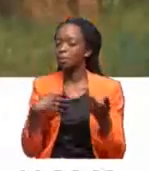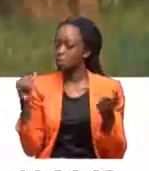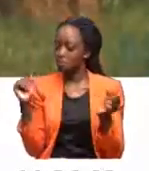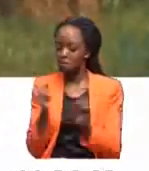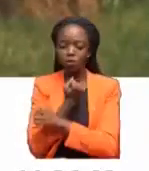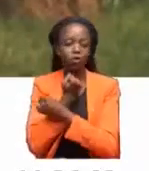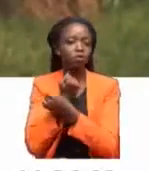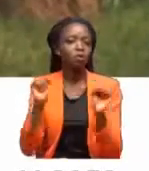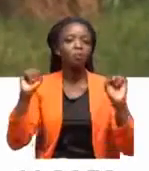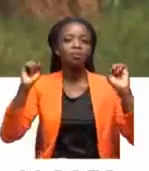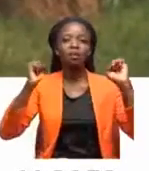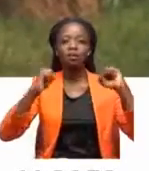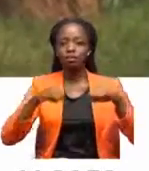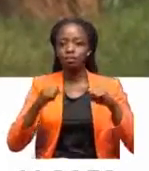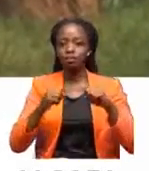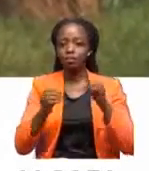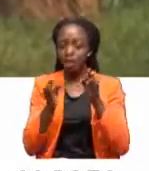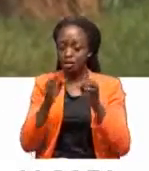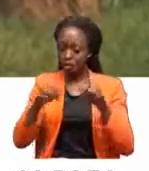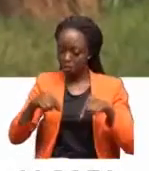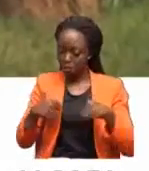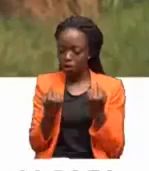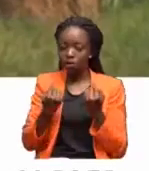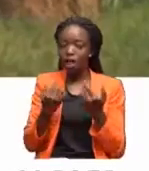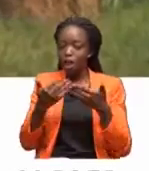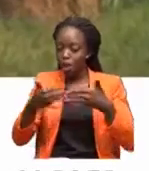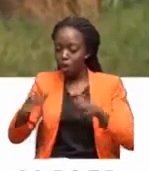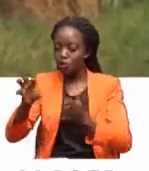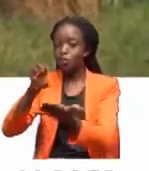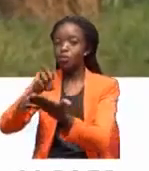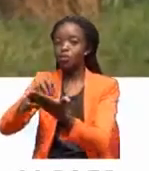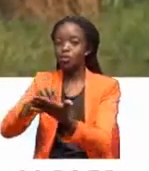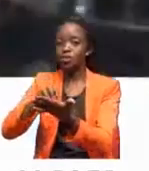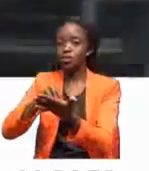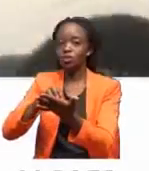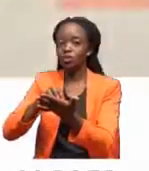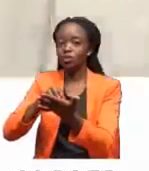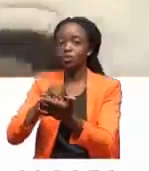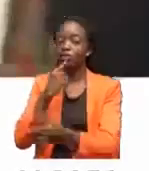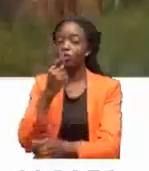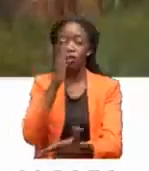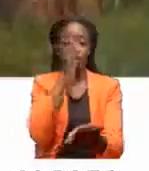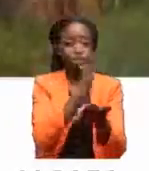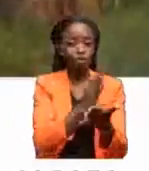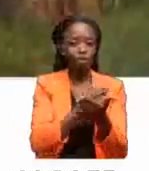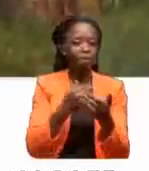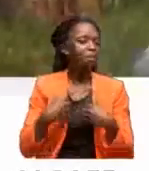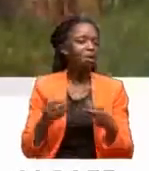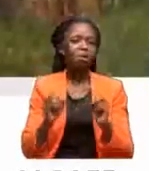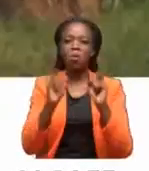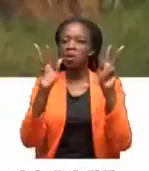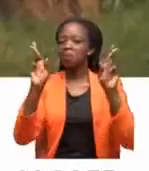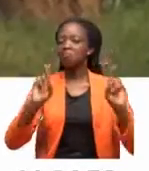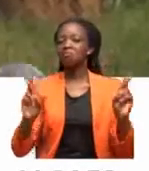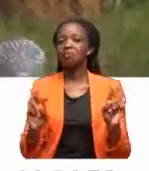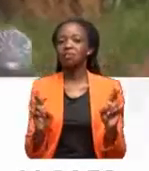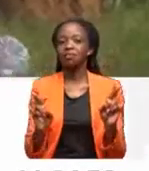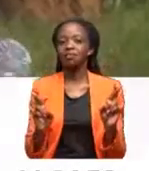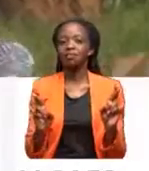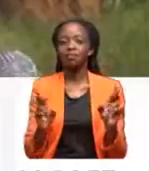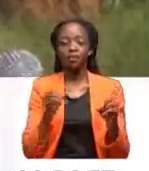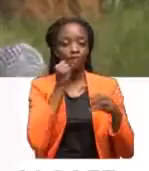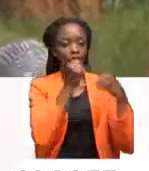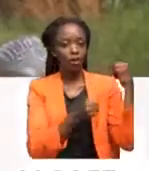hivyo. Na kama mimi nitapoteza kiti yangu ya Motoseti Ward kwa sababu ya kusema ukweli, mimi niko tayari. Mwisho kabisa, yeah,